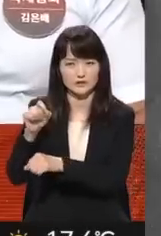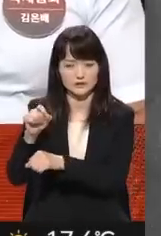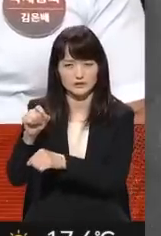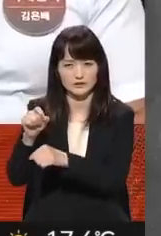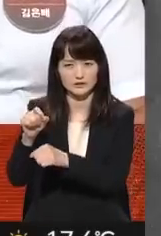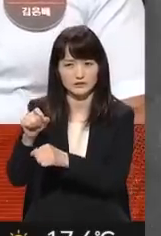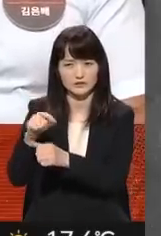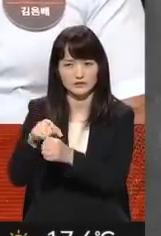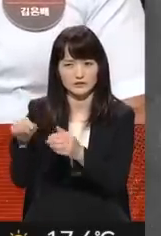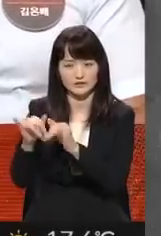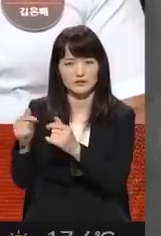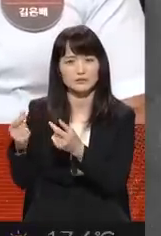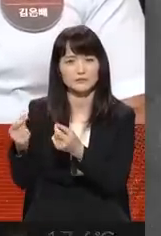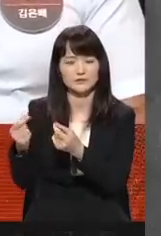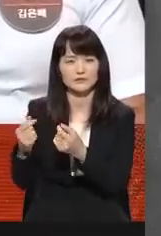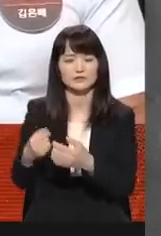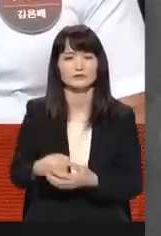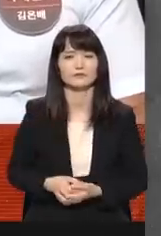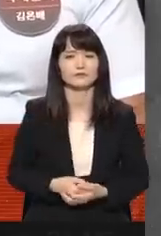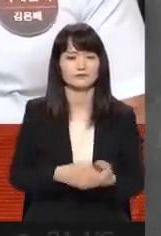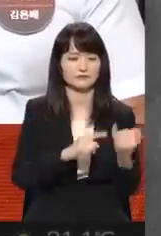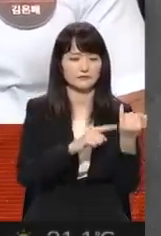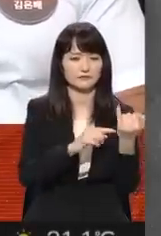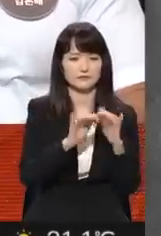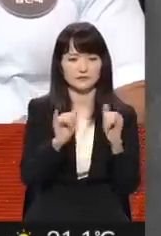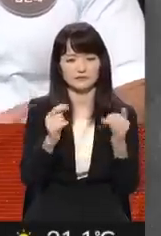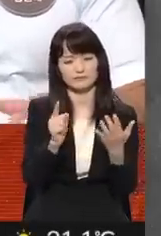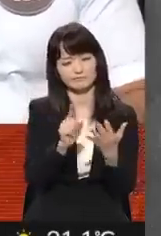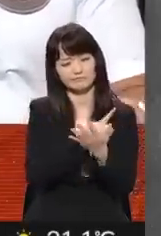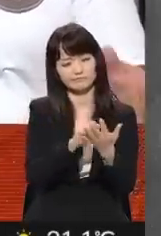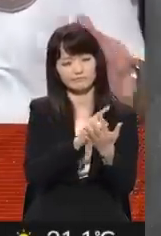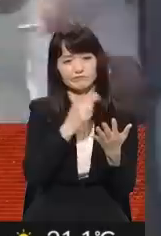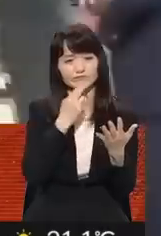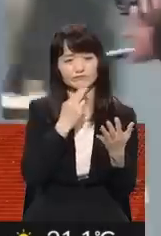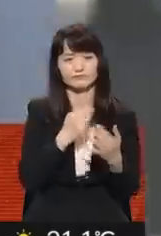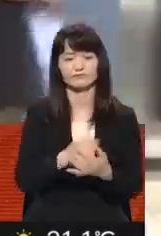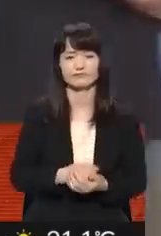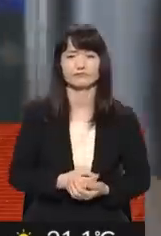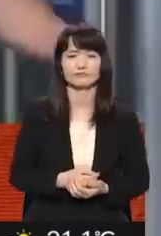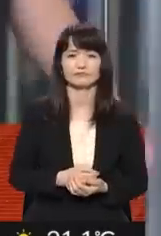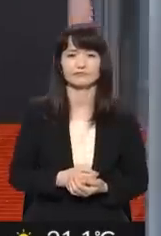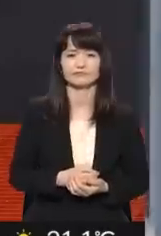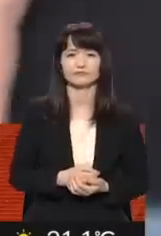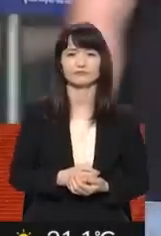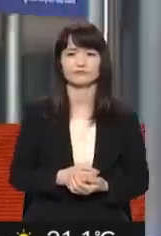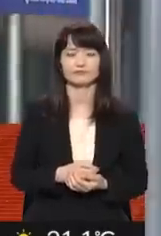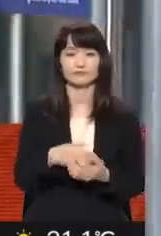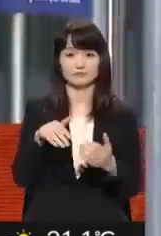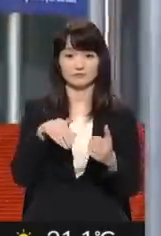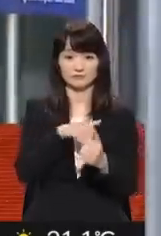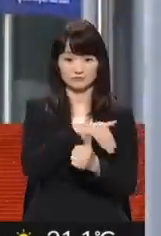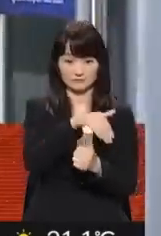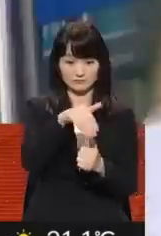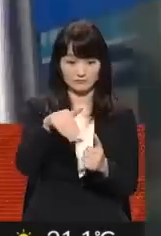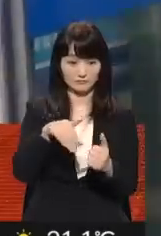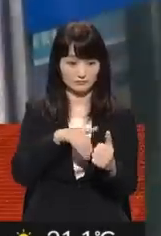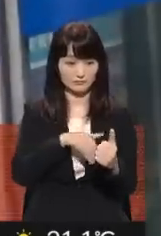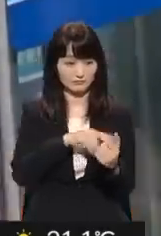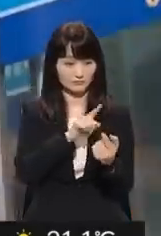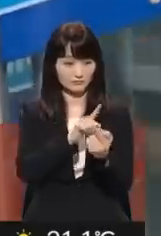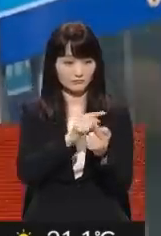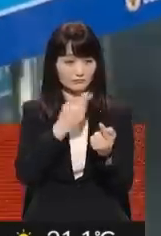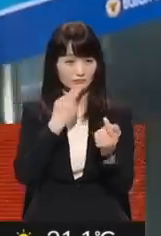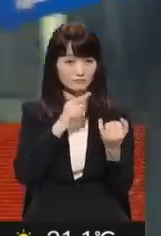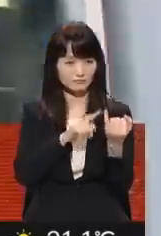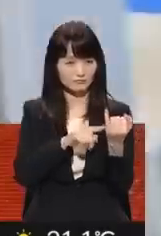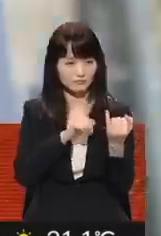것 같은데 아마 사회적 유대관계도 없고 혼자 폐쇄적으로 하고 외출도 잘 안 했기 때문에 주변에서는 볼 일 없으니까 아, 저